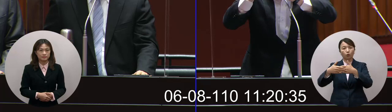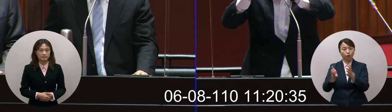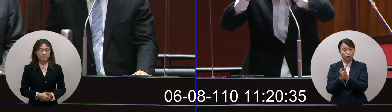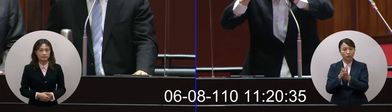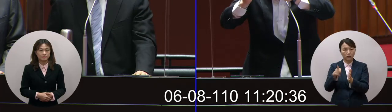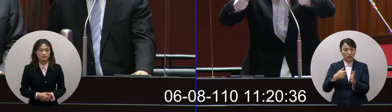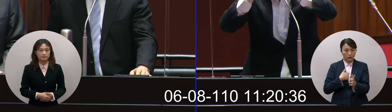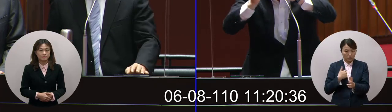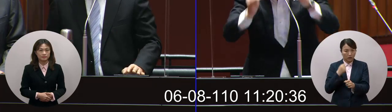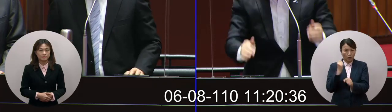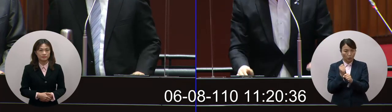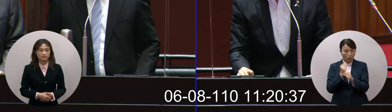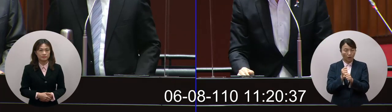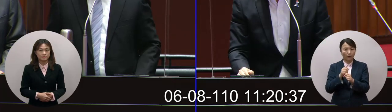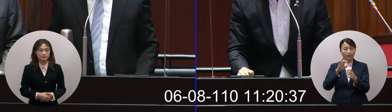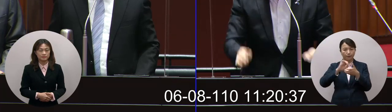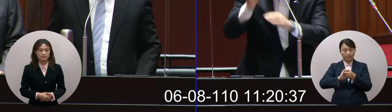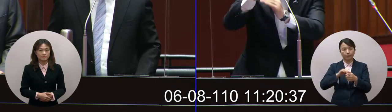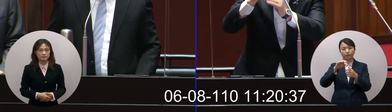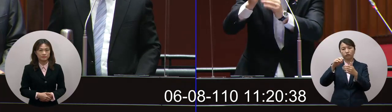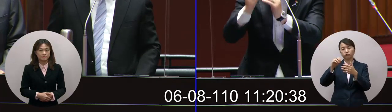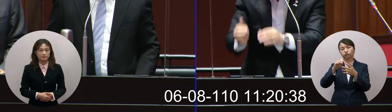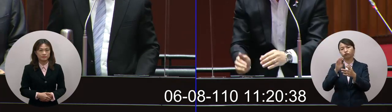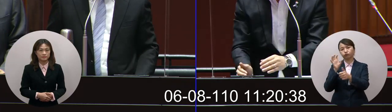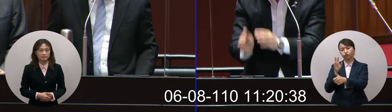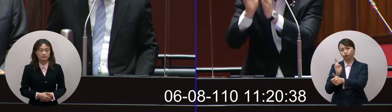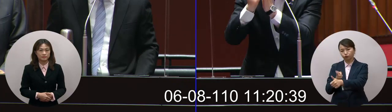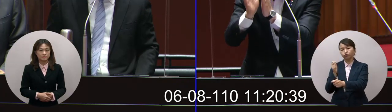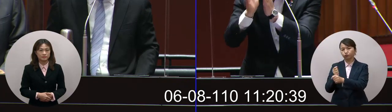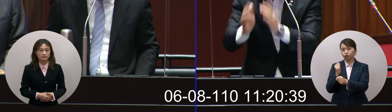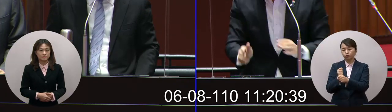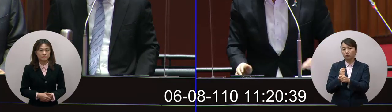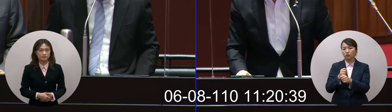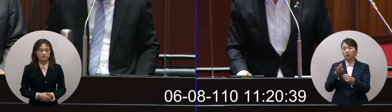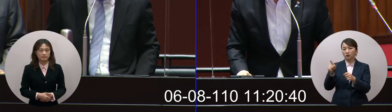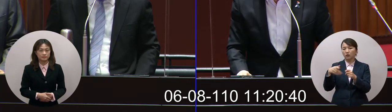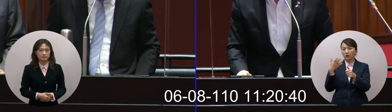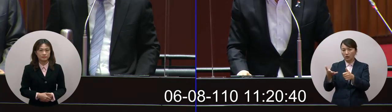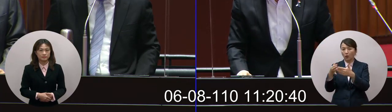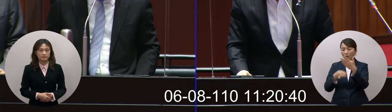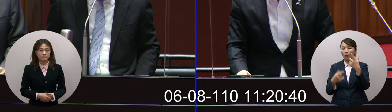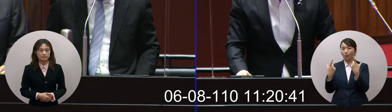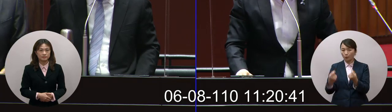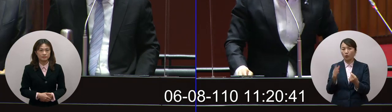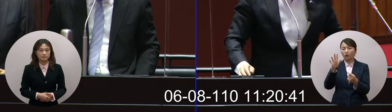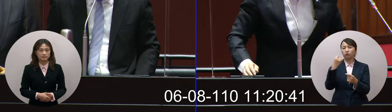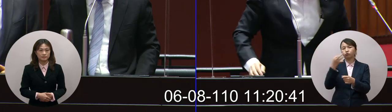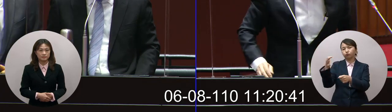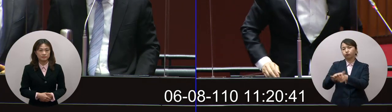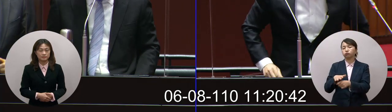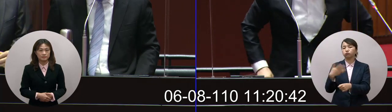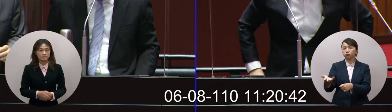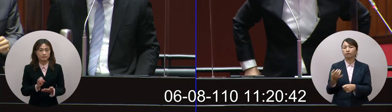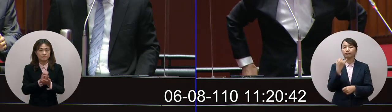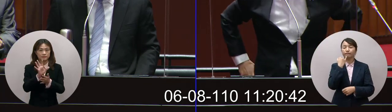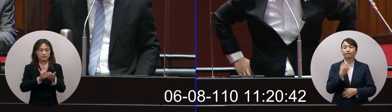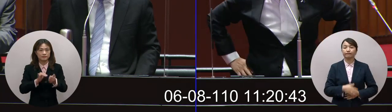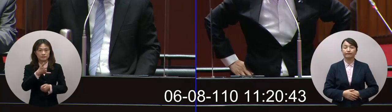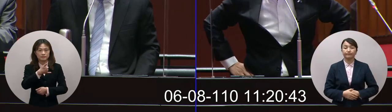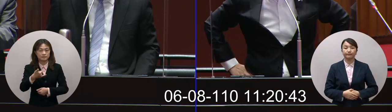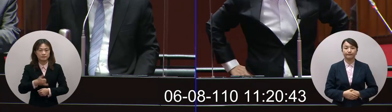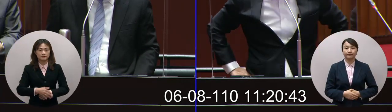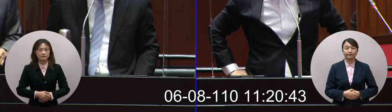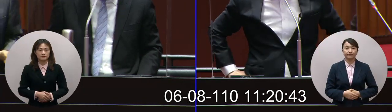他的实质所得一定下降的，这种下降的对象，我们应该给他纾困才对啊，次长。 是，报告委员，我们